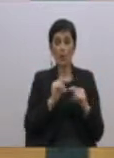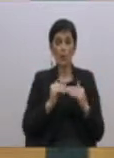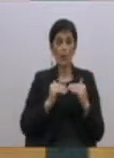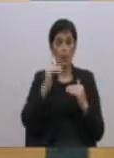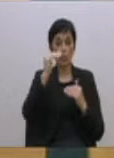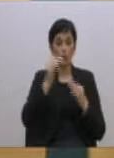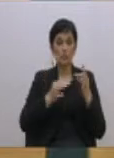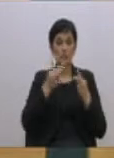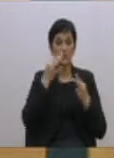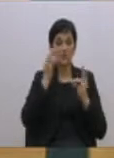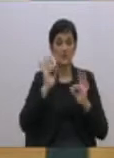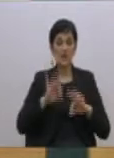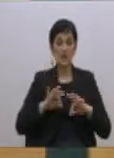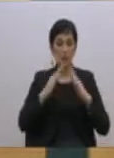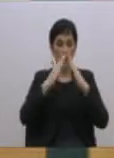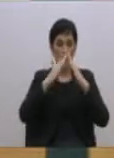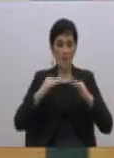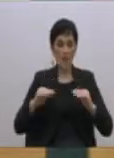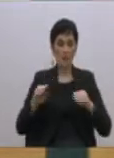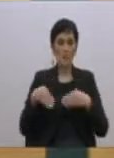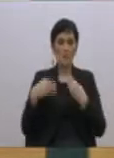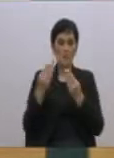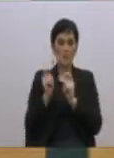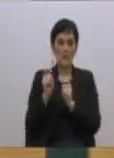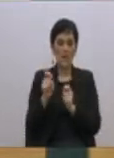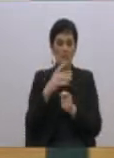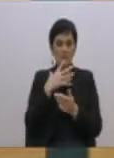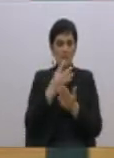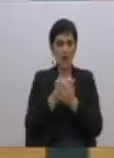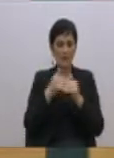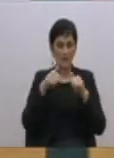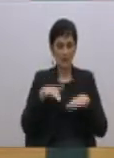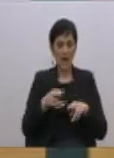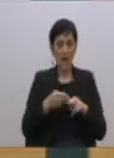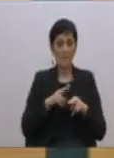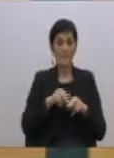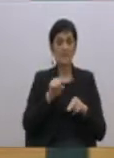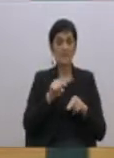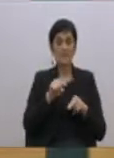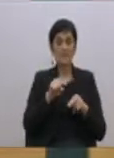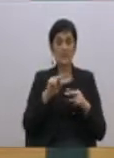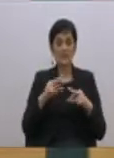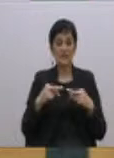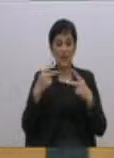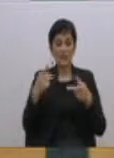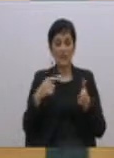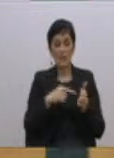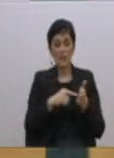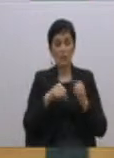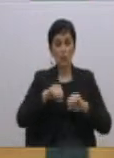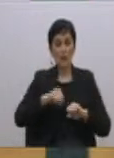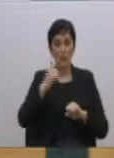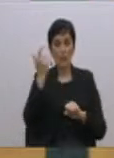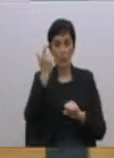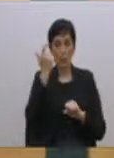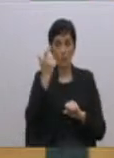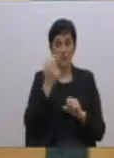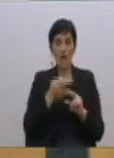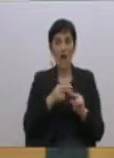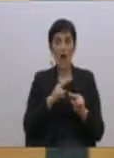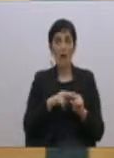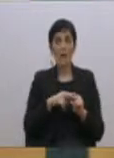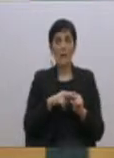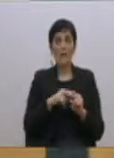samfut sa calificatii patas, mi e nici asot, ha viscatat otileba și amis neatlat mitebis upleo masileba. Amis